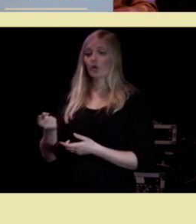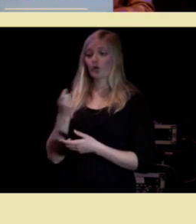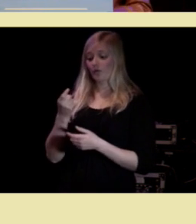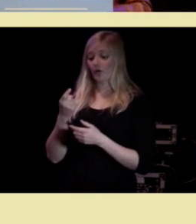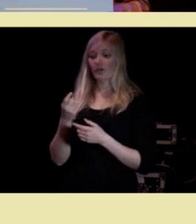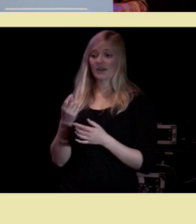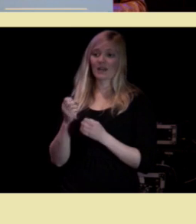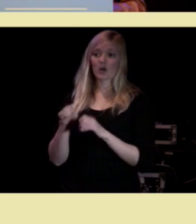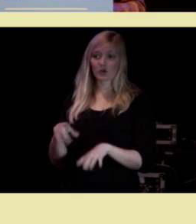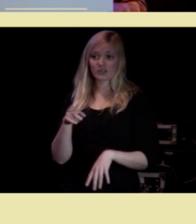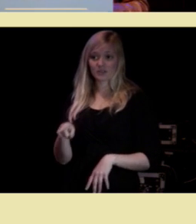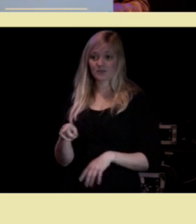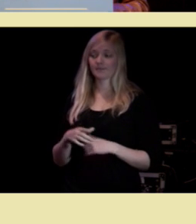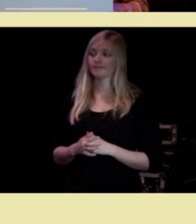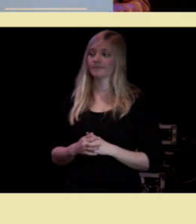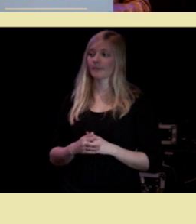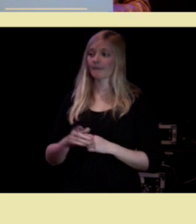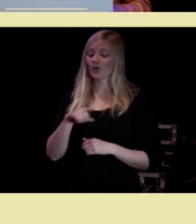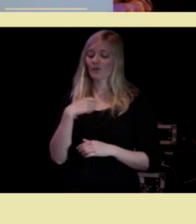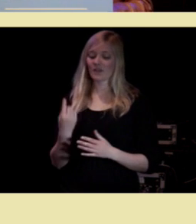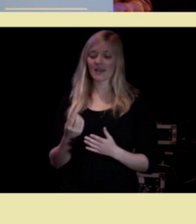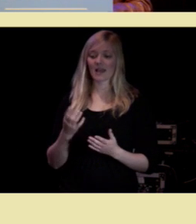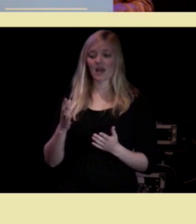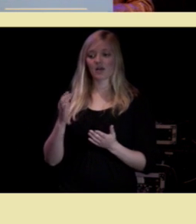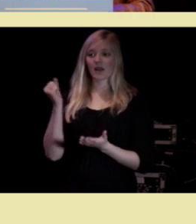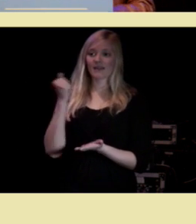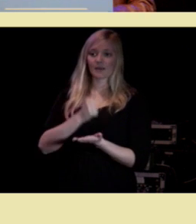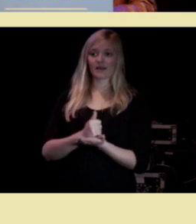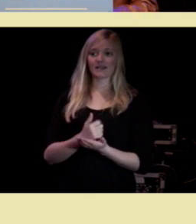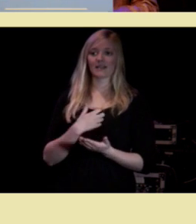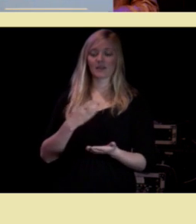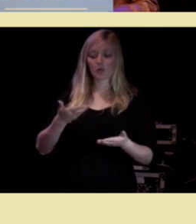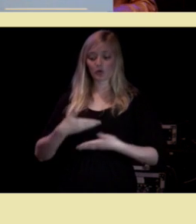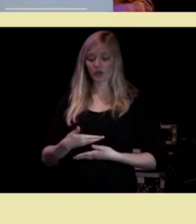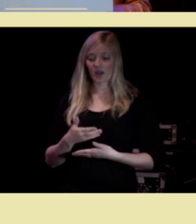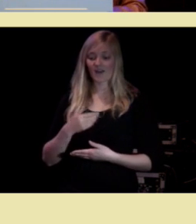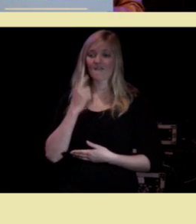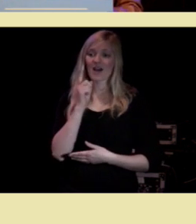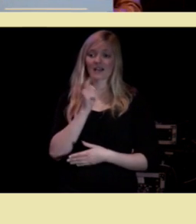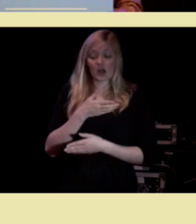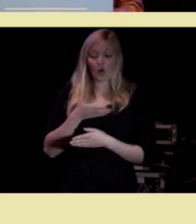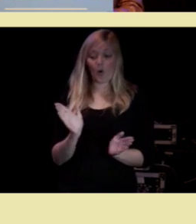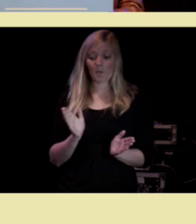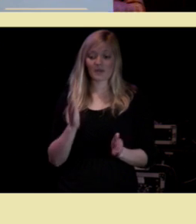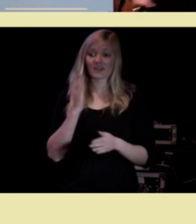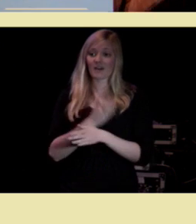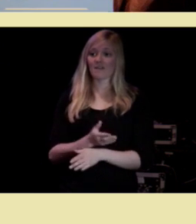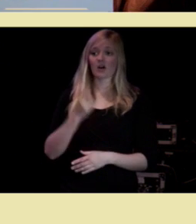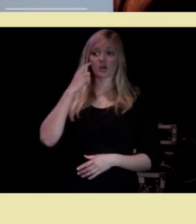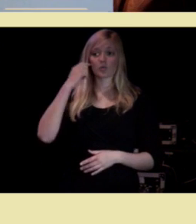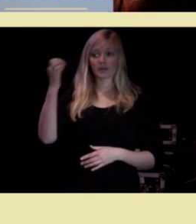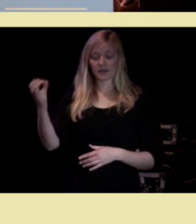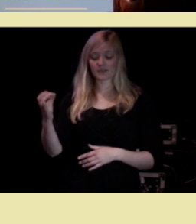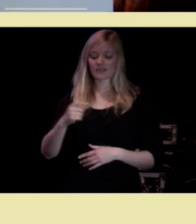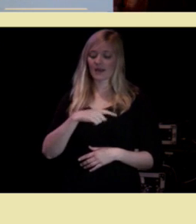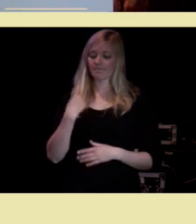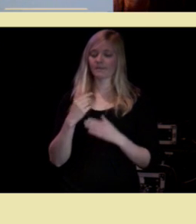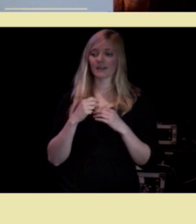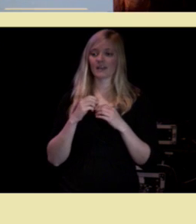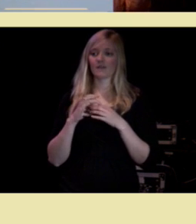Så vi etablerte et mottak, åpent hver dag, tverrfaglig kompetanse. I forbindelse